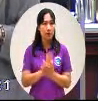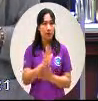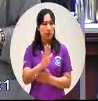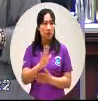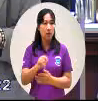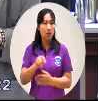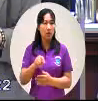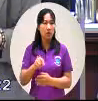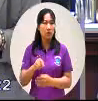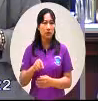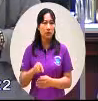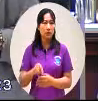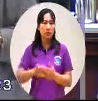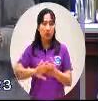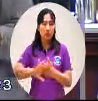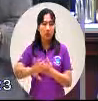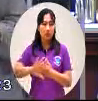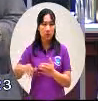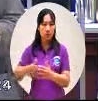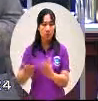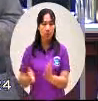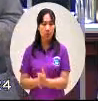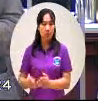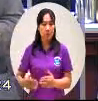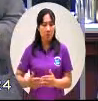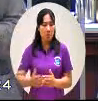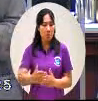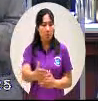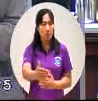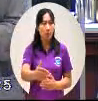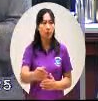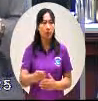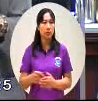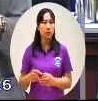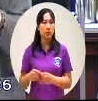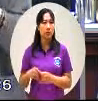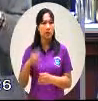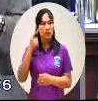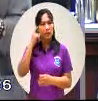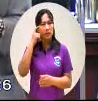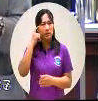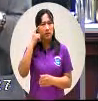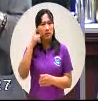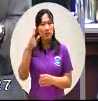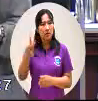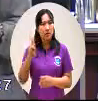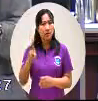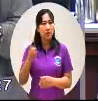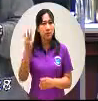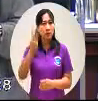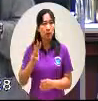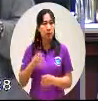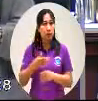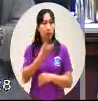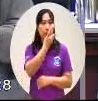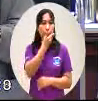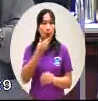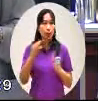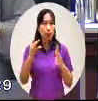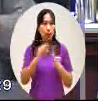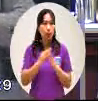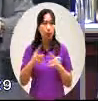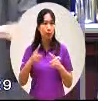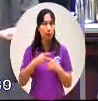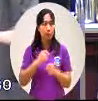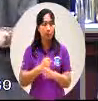但是在另外一部分，在这个过程，我看我们有没有可能透过水利局人为的努力